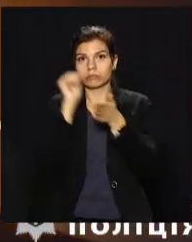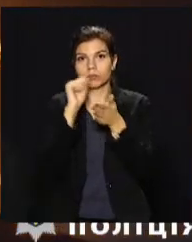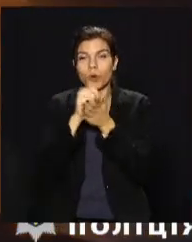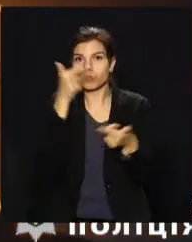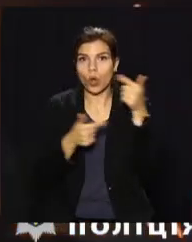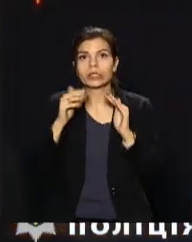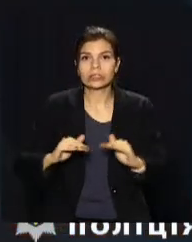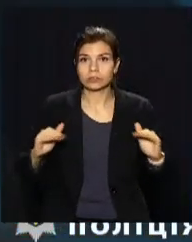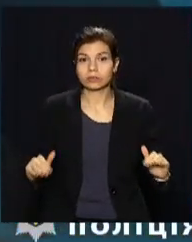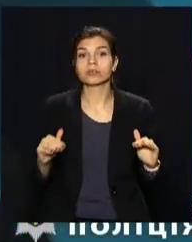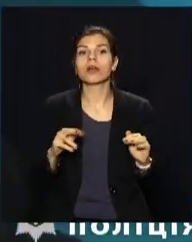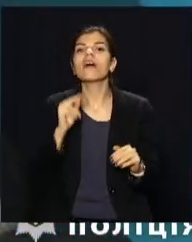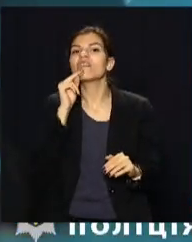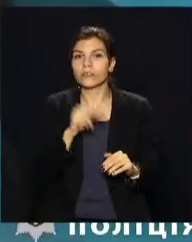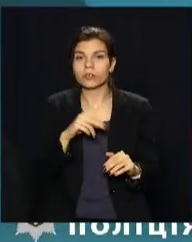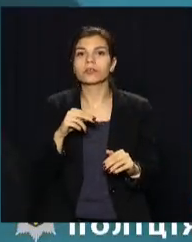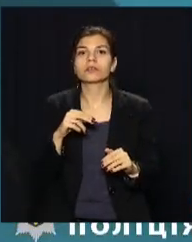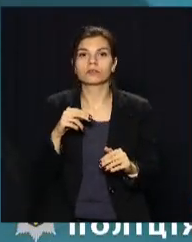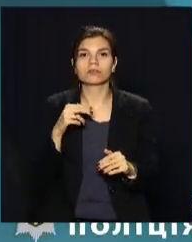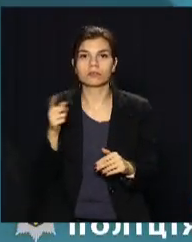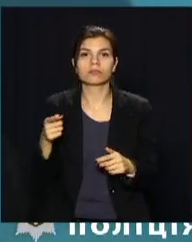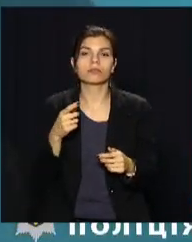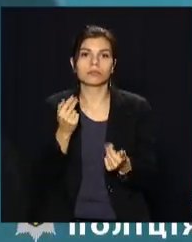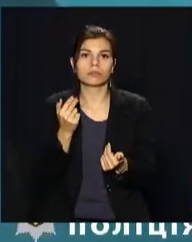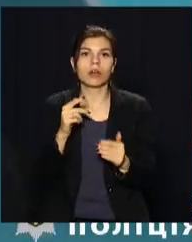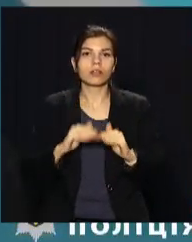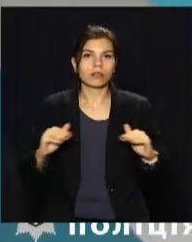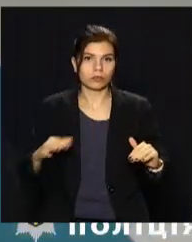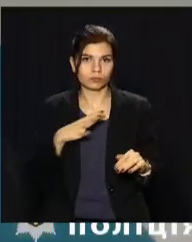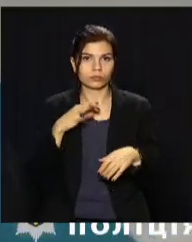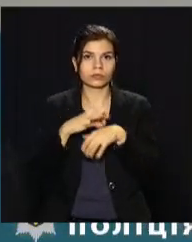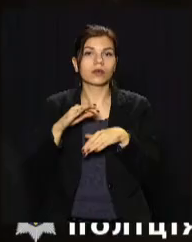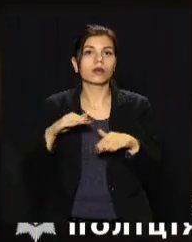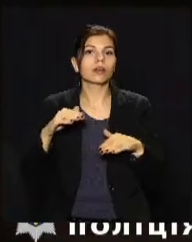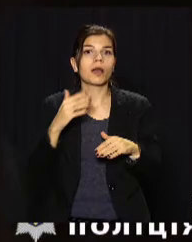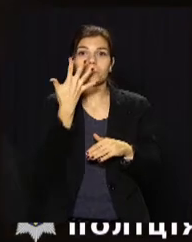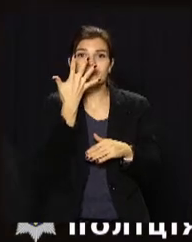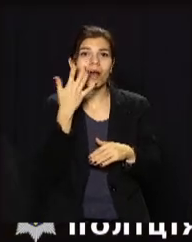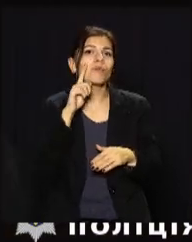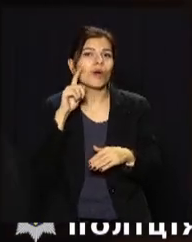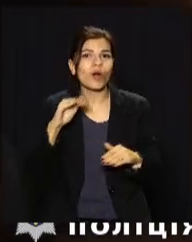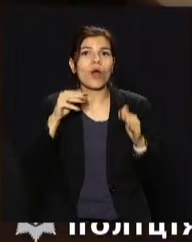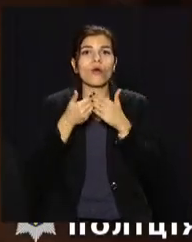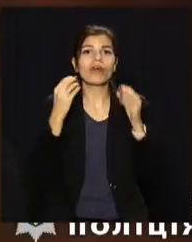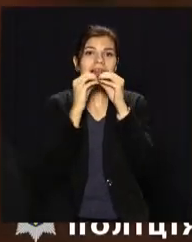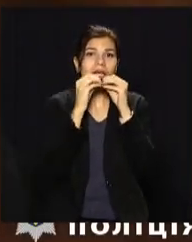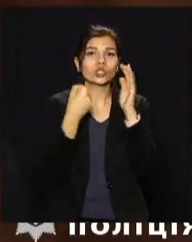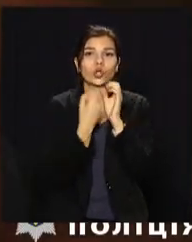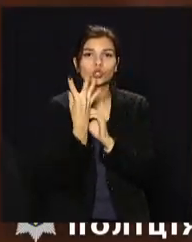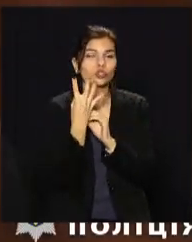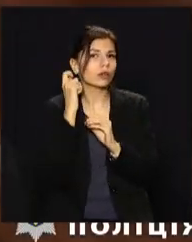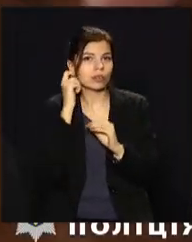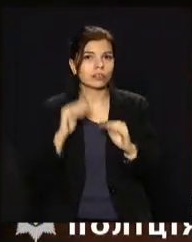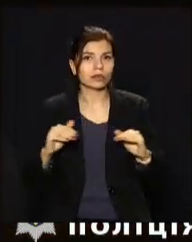порнографії. Підозрюваних звинувачують у сексуальному насильстві над дітьми. Постраждалі п'ятеро малолітніх від 10 до 14